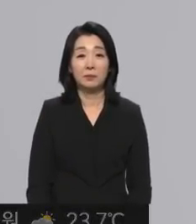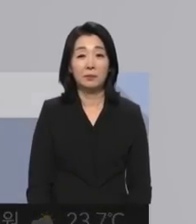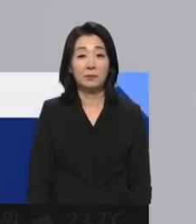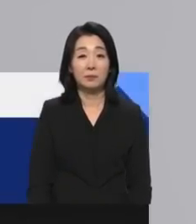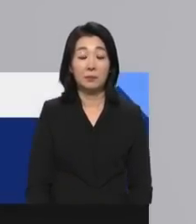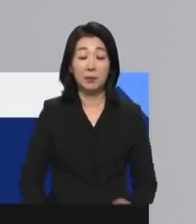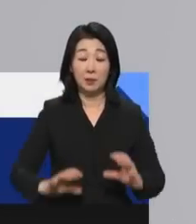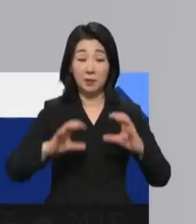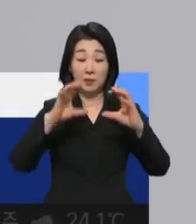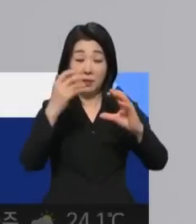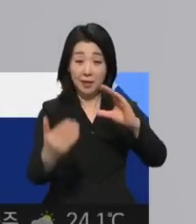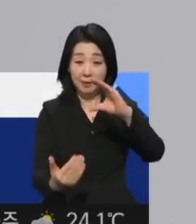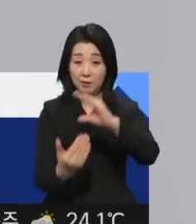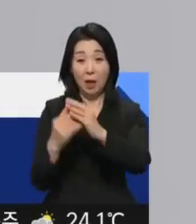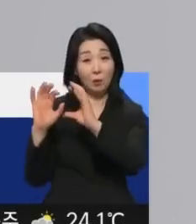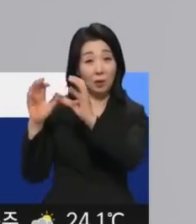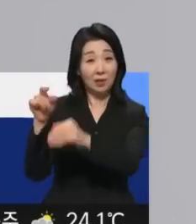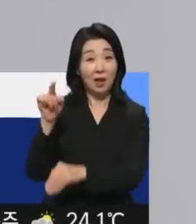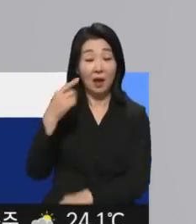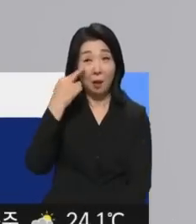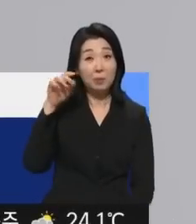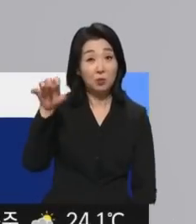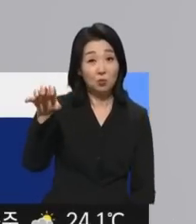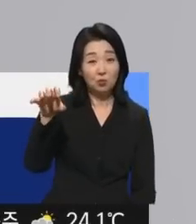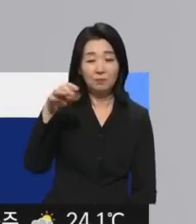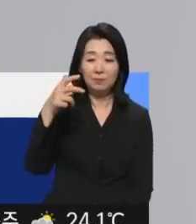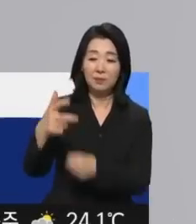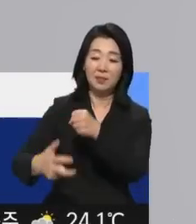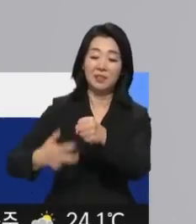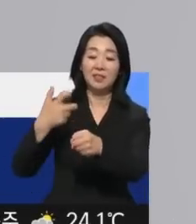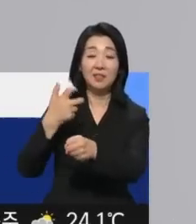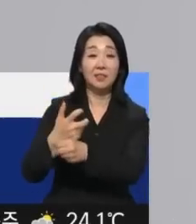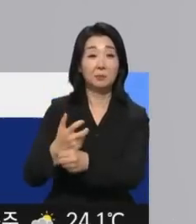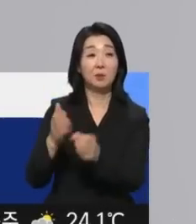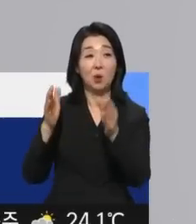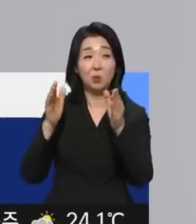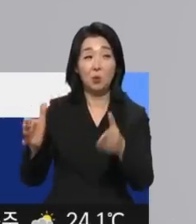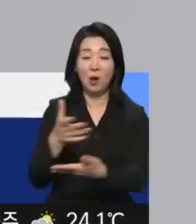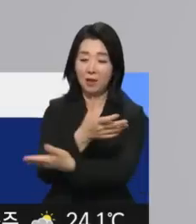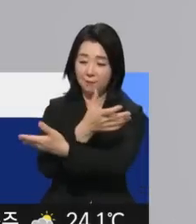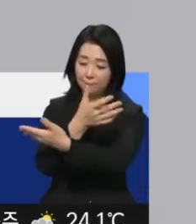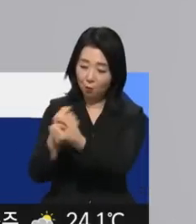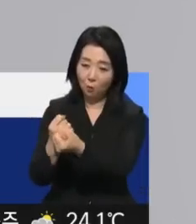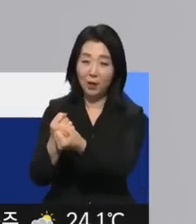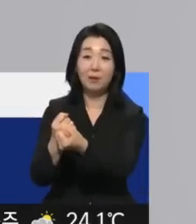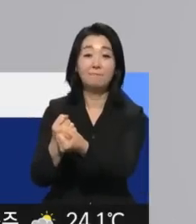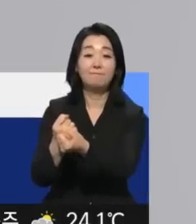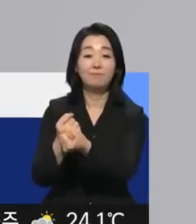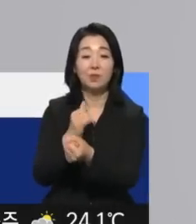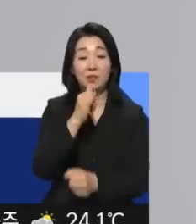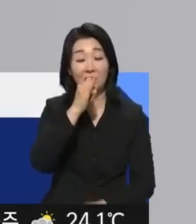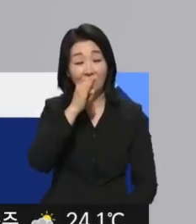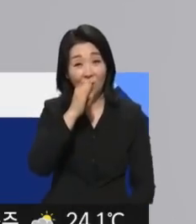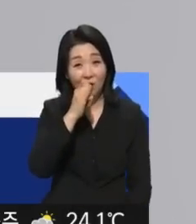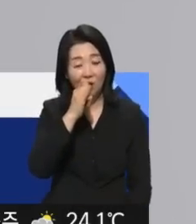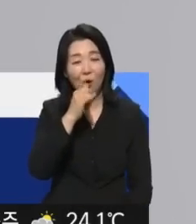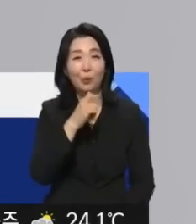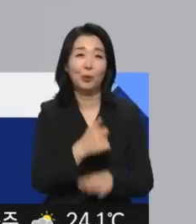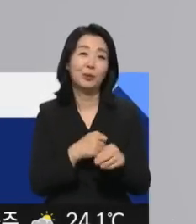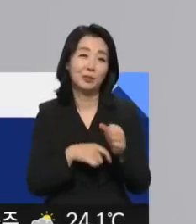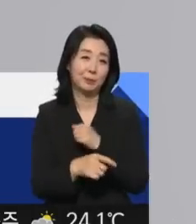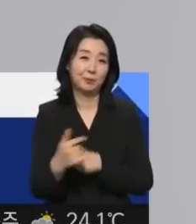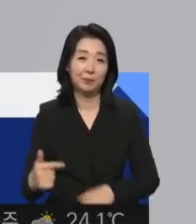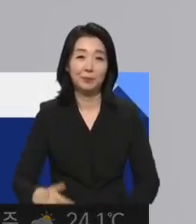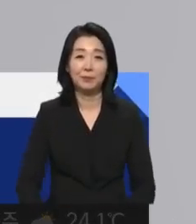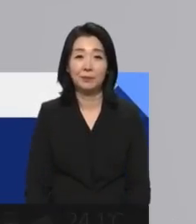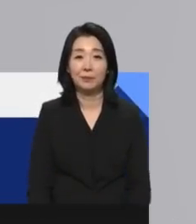세계 최강 국가와 70년간 동맹을 맺어왔다는 것은 남다른 의미를